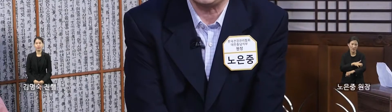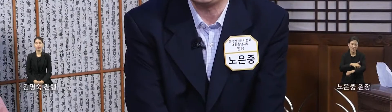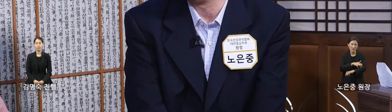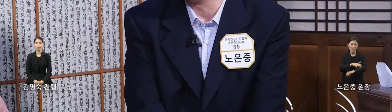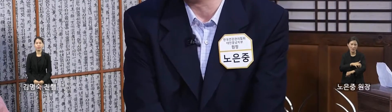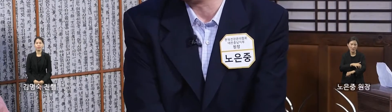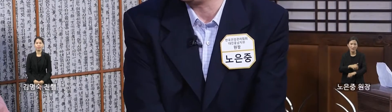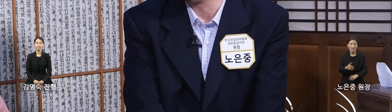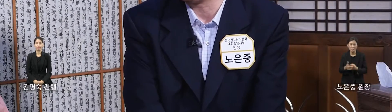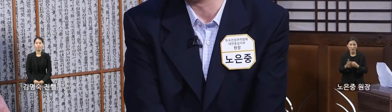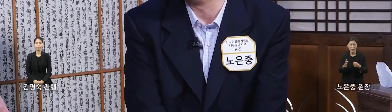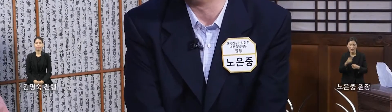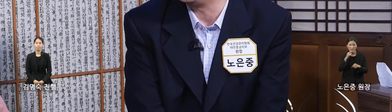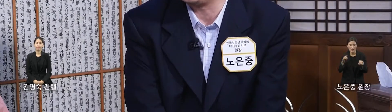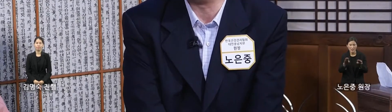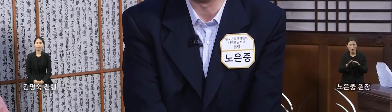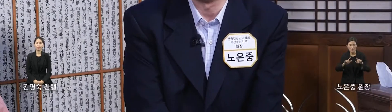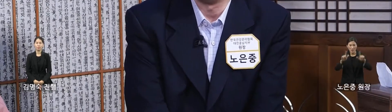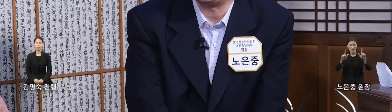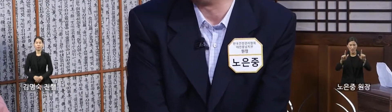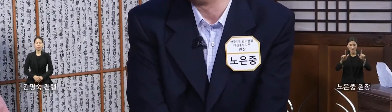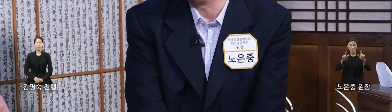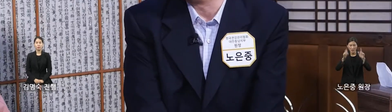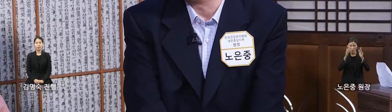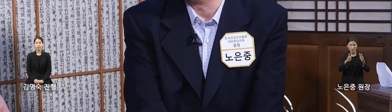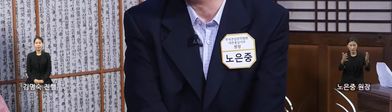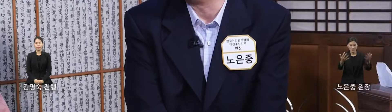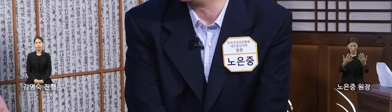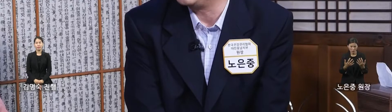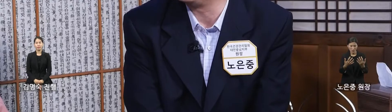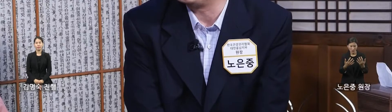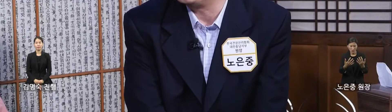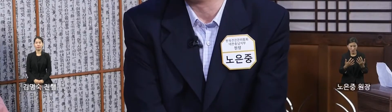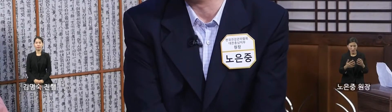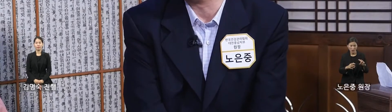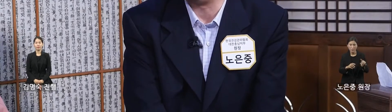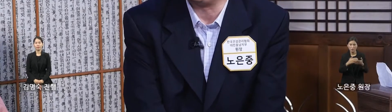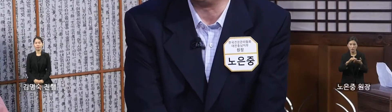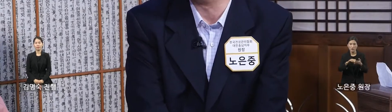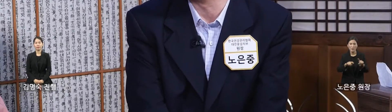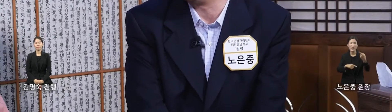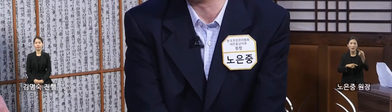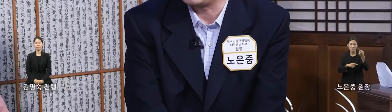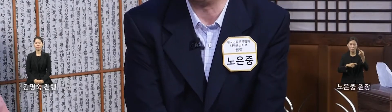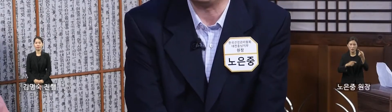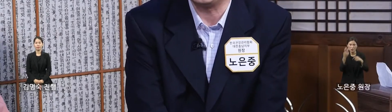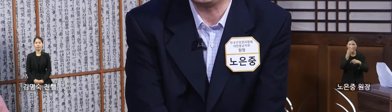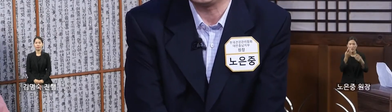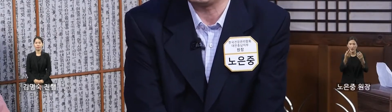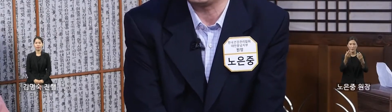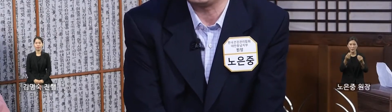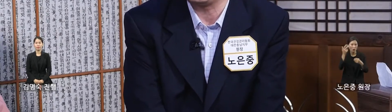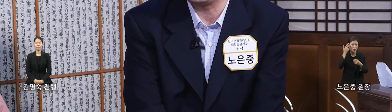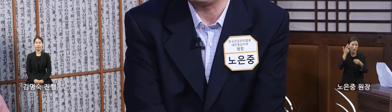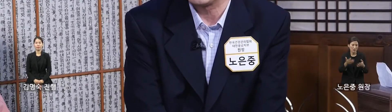제가 이제 일요일에 따로 그분들을 위해서 한 100여 분 정도 검진을 한 것 같고요. 그 정신보건시설에 계신 분들.